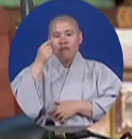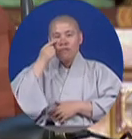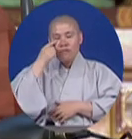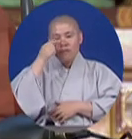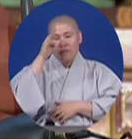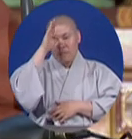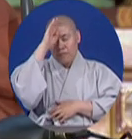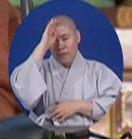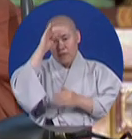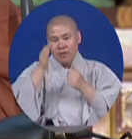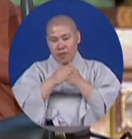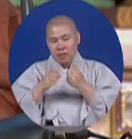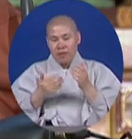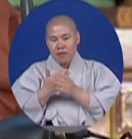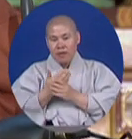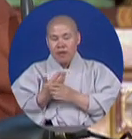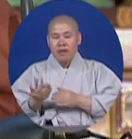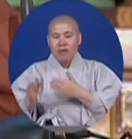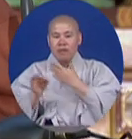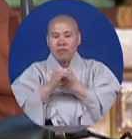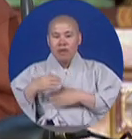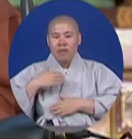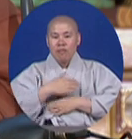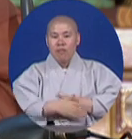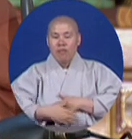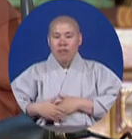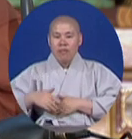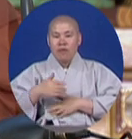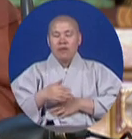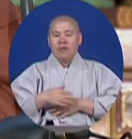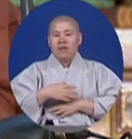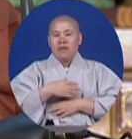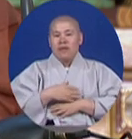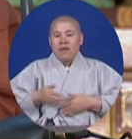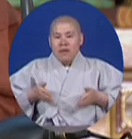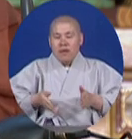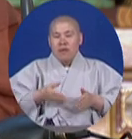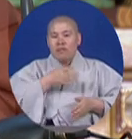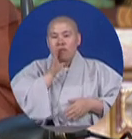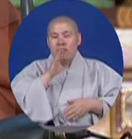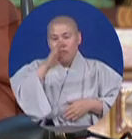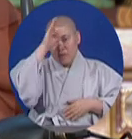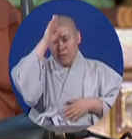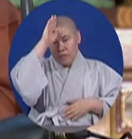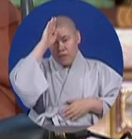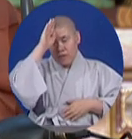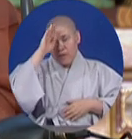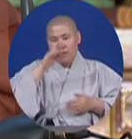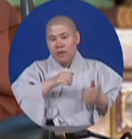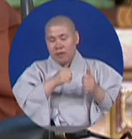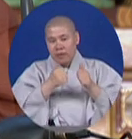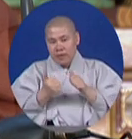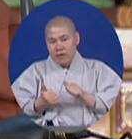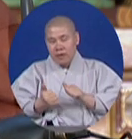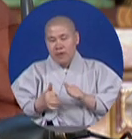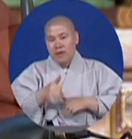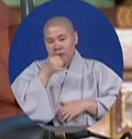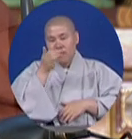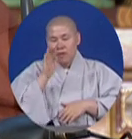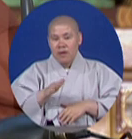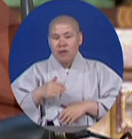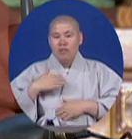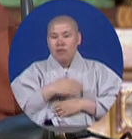그러면 이 몸이 생로병사가 있고 고통이 있는데 이 몸의 고통이 어디서 왔는가?